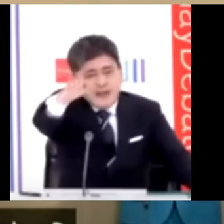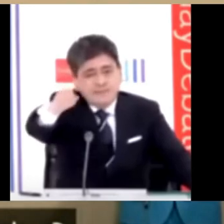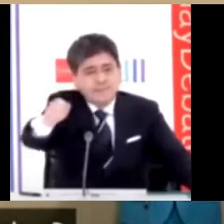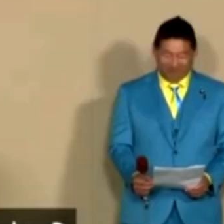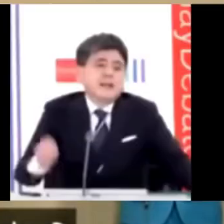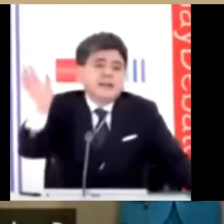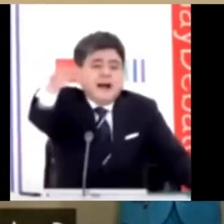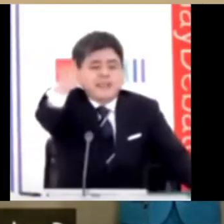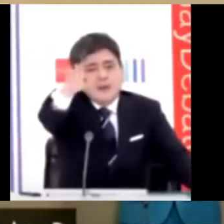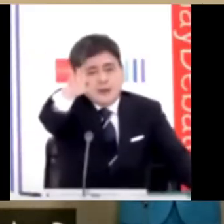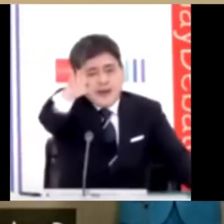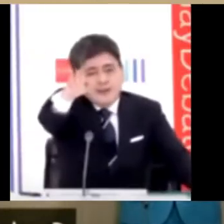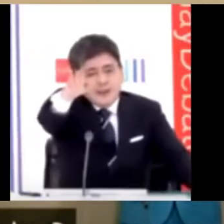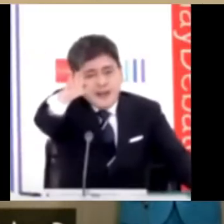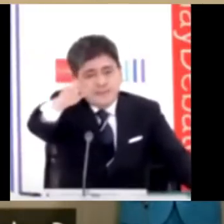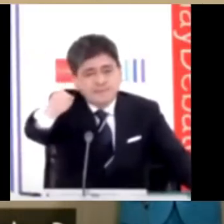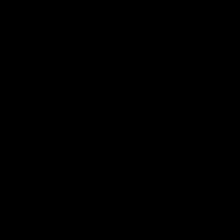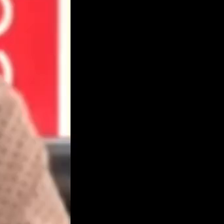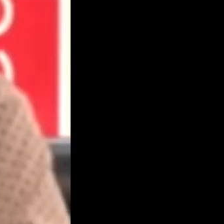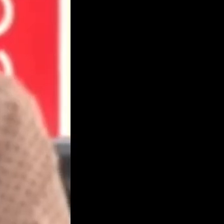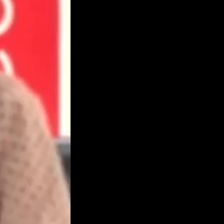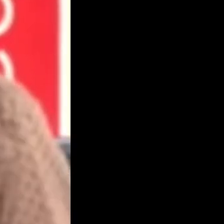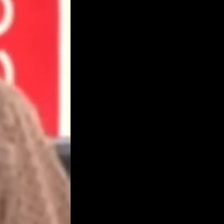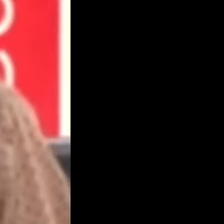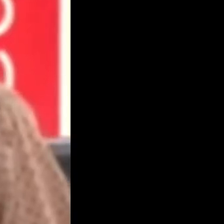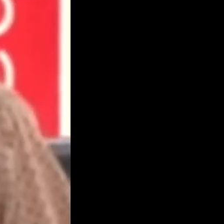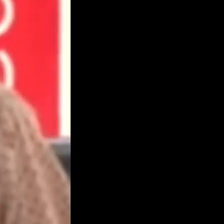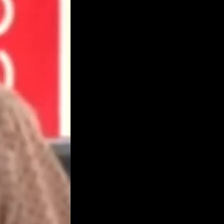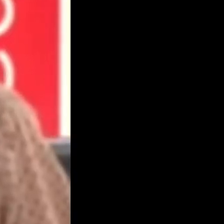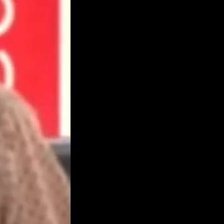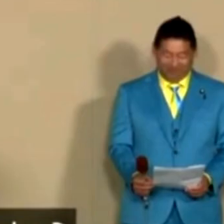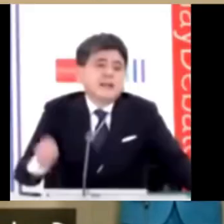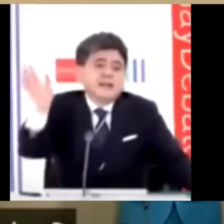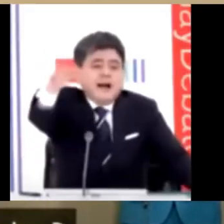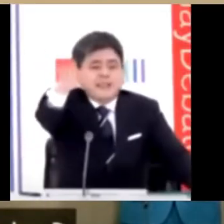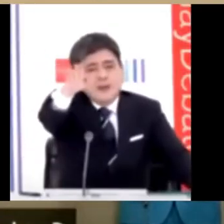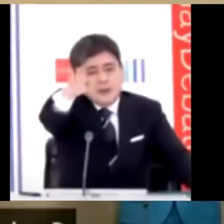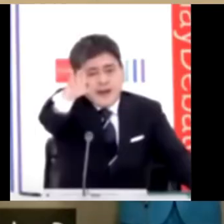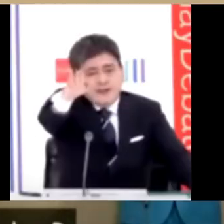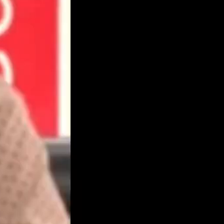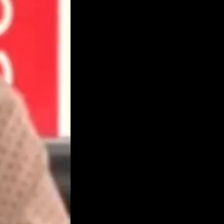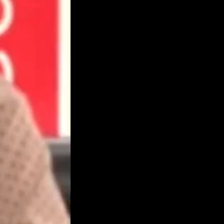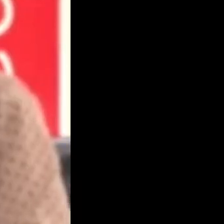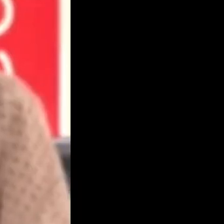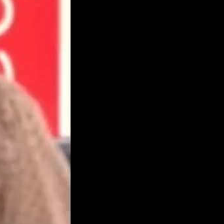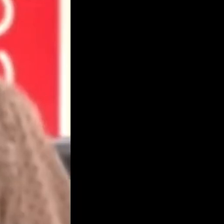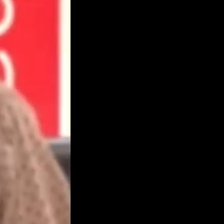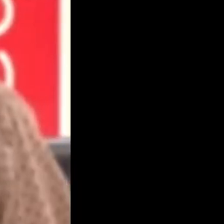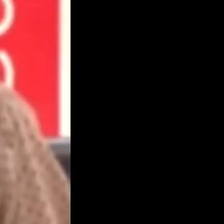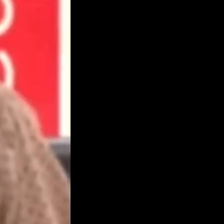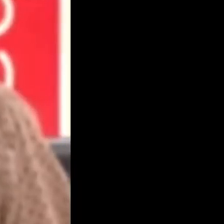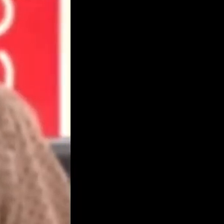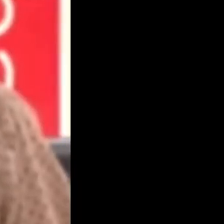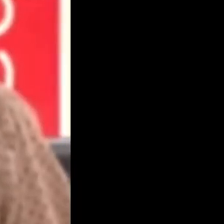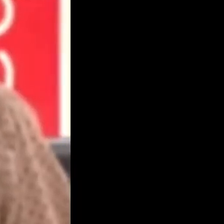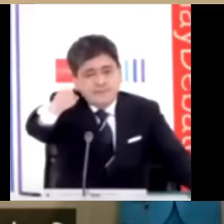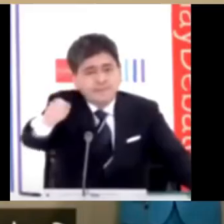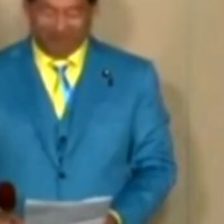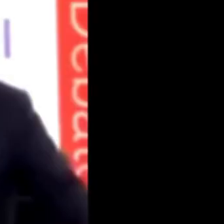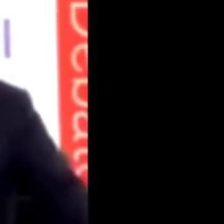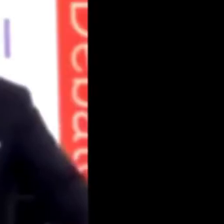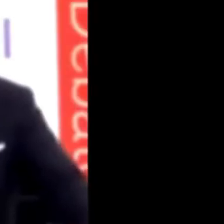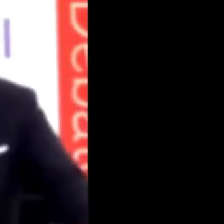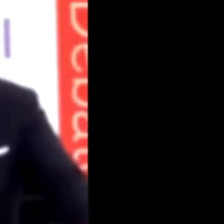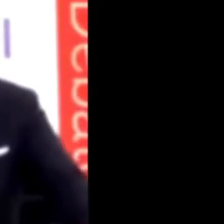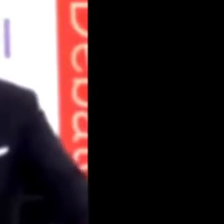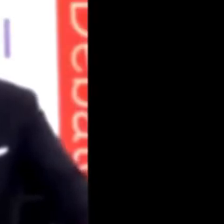を控えてください。 おじいちゃんの代からし、 発言を控えてください。 おじいちゃんの代からし、 発言を控えてください。 おじいちゃんの代からし、 発言を控えてください。 おじいちゃんの代からし、 発言を控えてください。